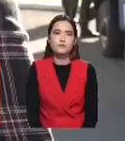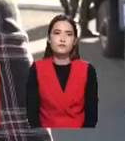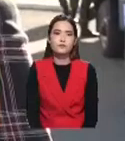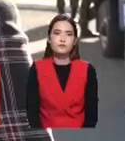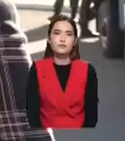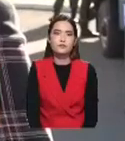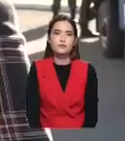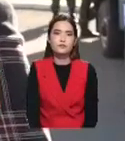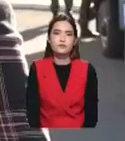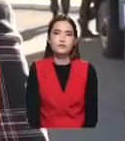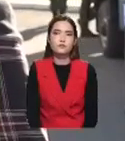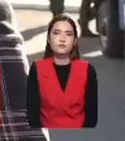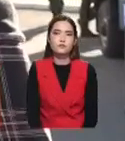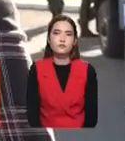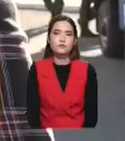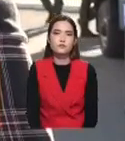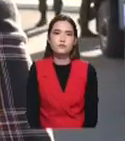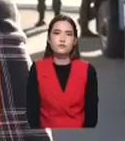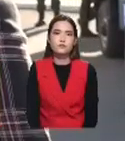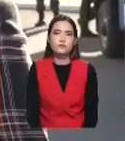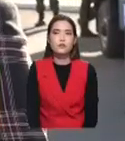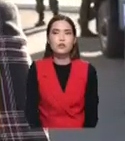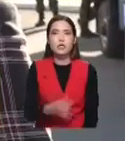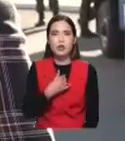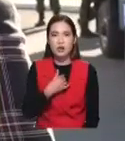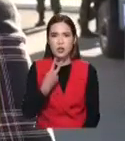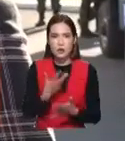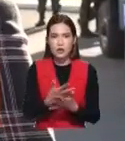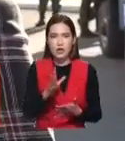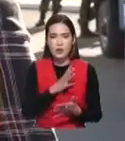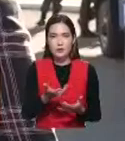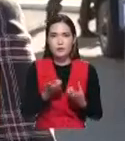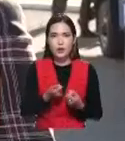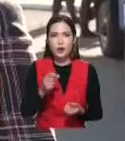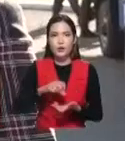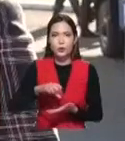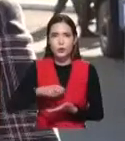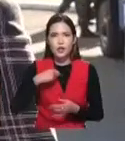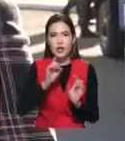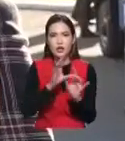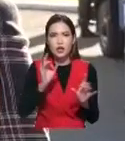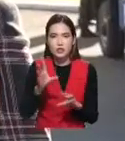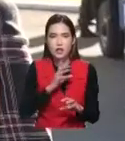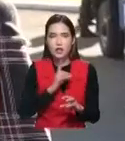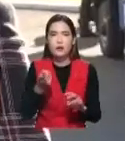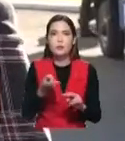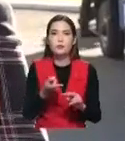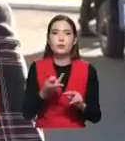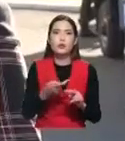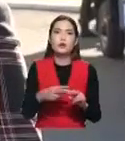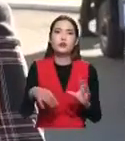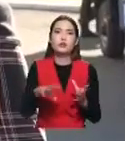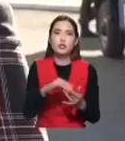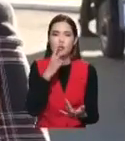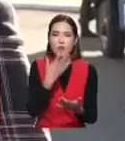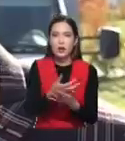Многие уже ученики поделились своим мнением, проявили интерес и сказали, что в будущем они хотят именно связать свою судьбу именно